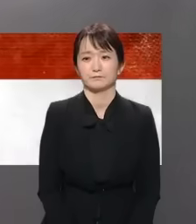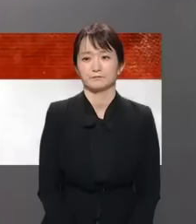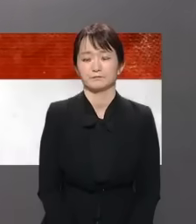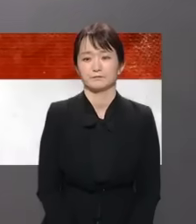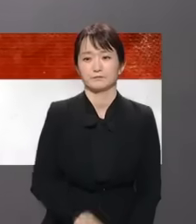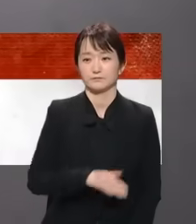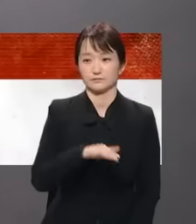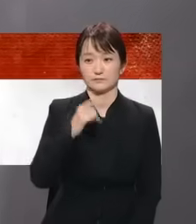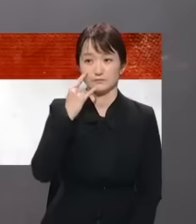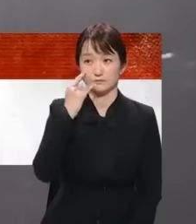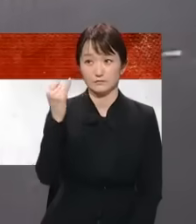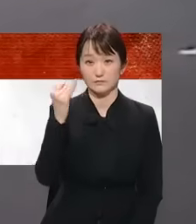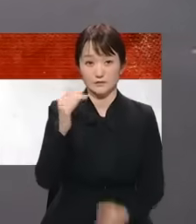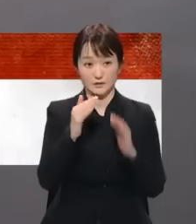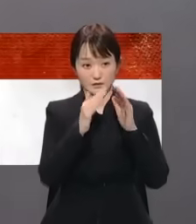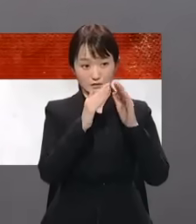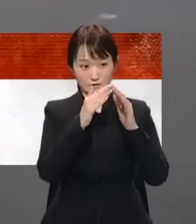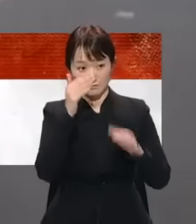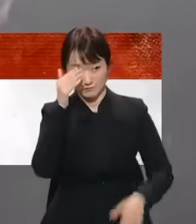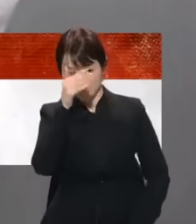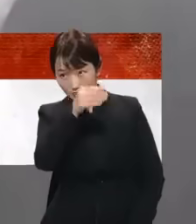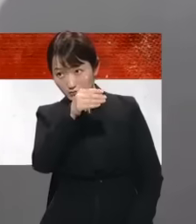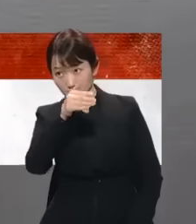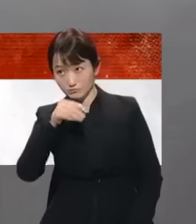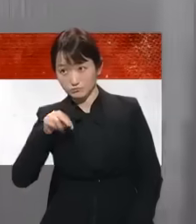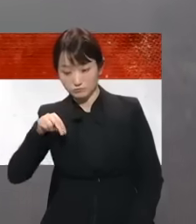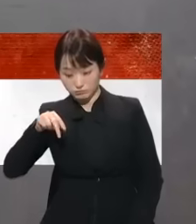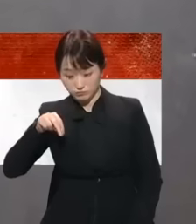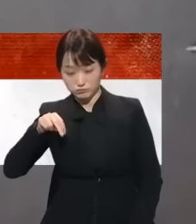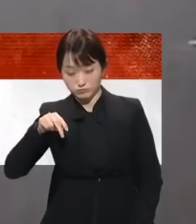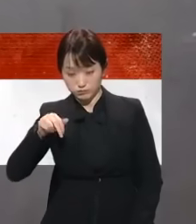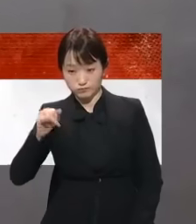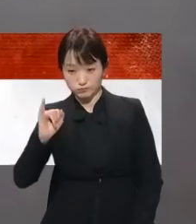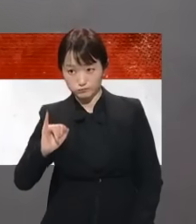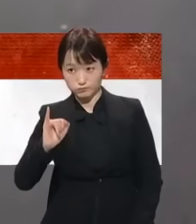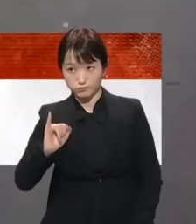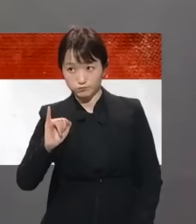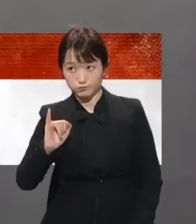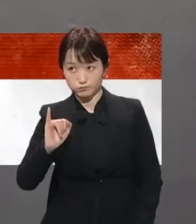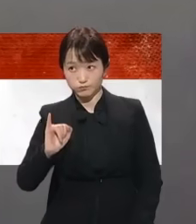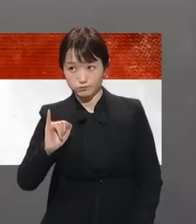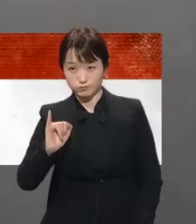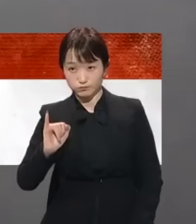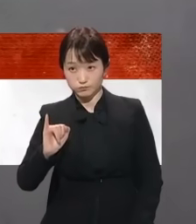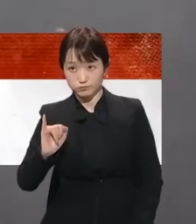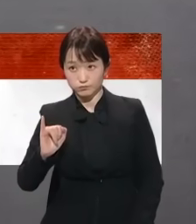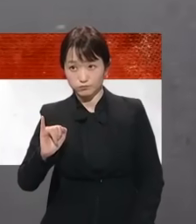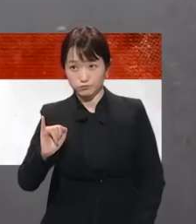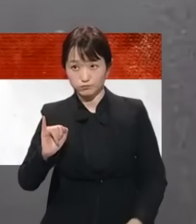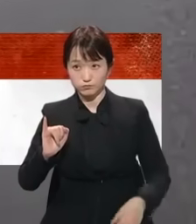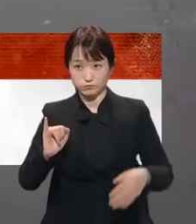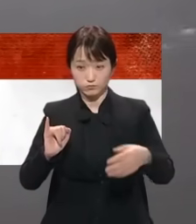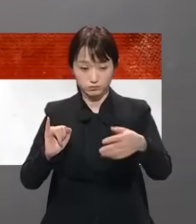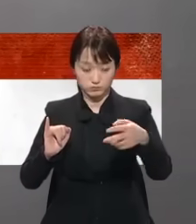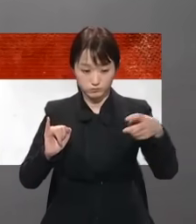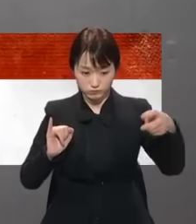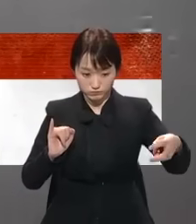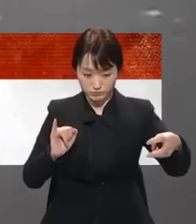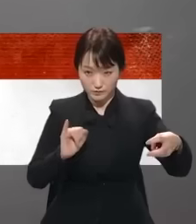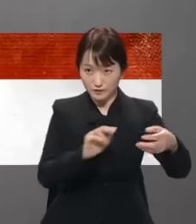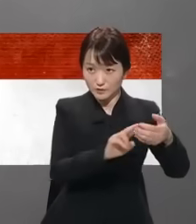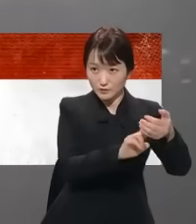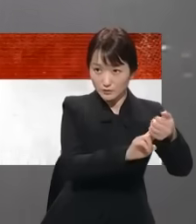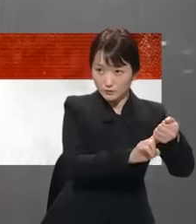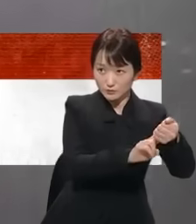저희 어머니께서 이제 집 쪽으로 가고 있는데 작은 아버지께서 펜션 공터에 차를 숨겨놓고 이제 어머니가